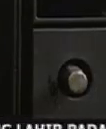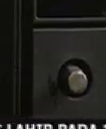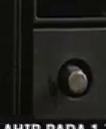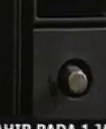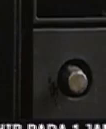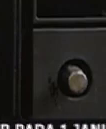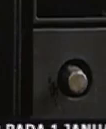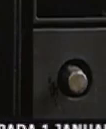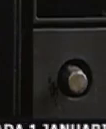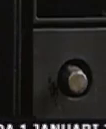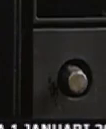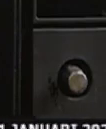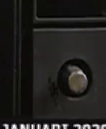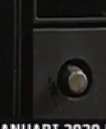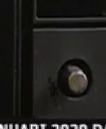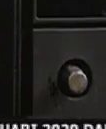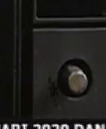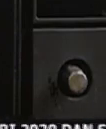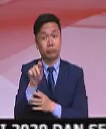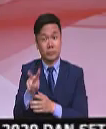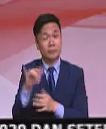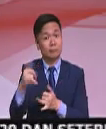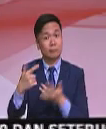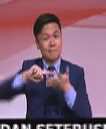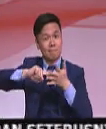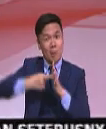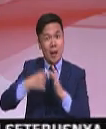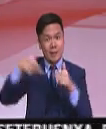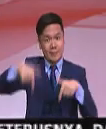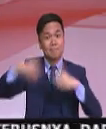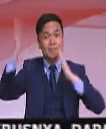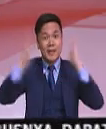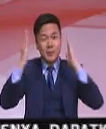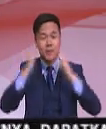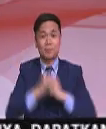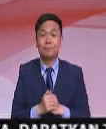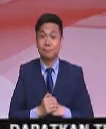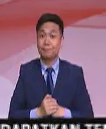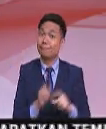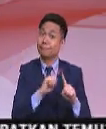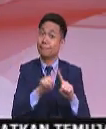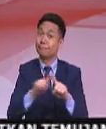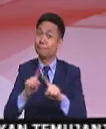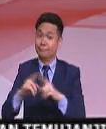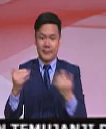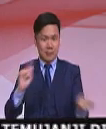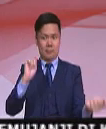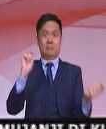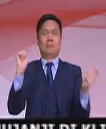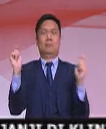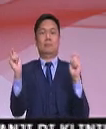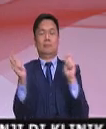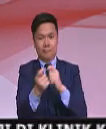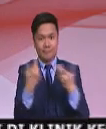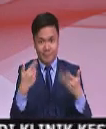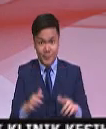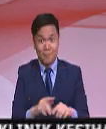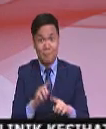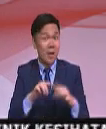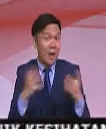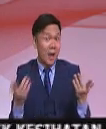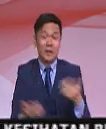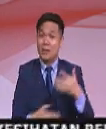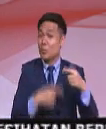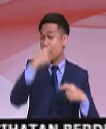57 tahun perkhidmatan televisyen diperkenalkan di Malaysia. Pelbagai transformasi telah dilalui.